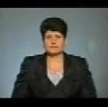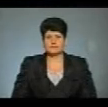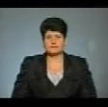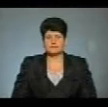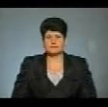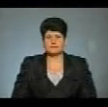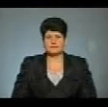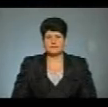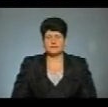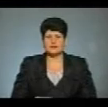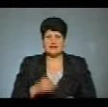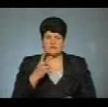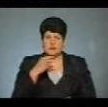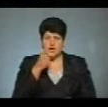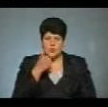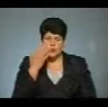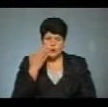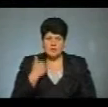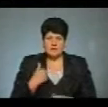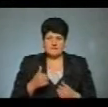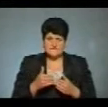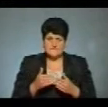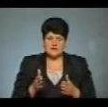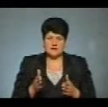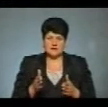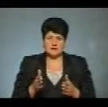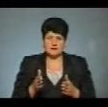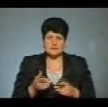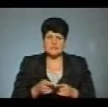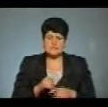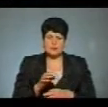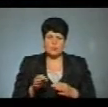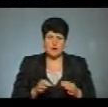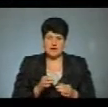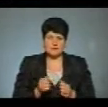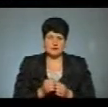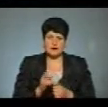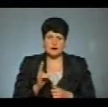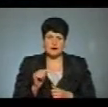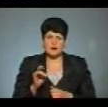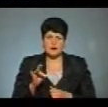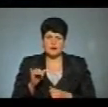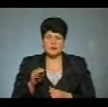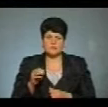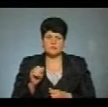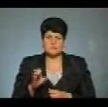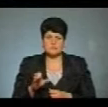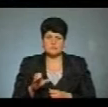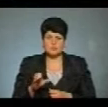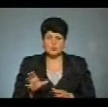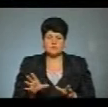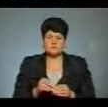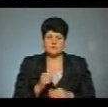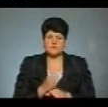Рівно 2 роки, коли ми відкрили цей проект при Карітасі у